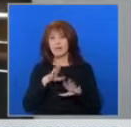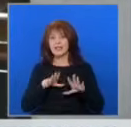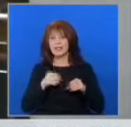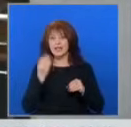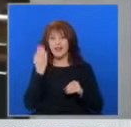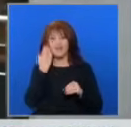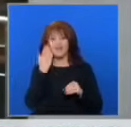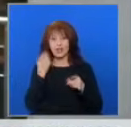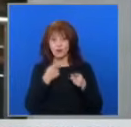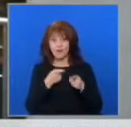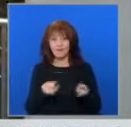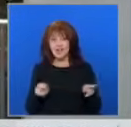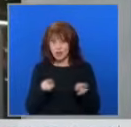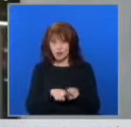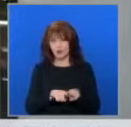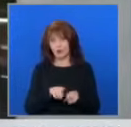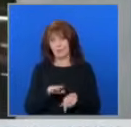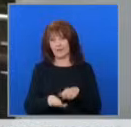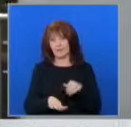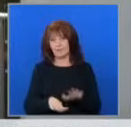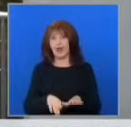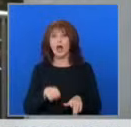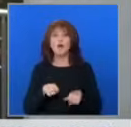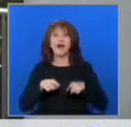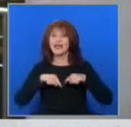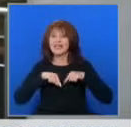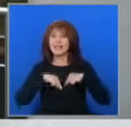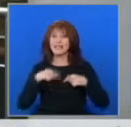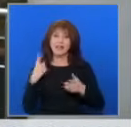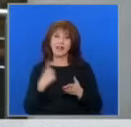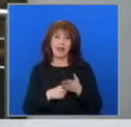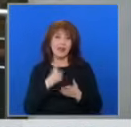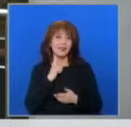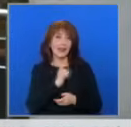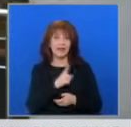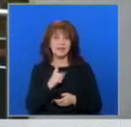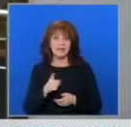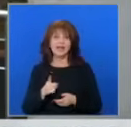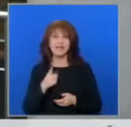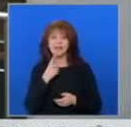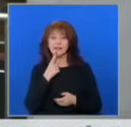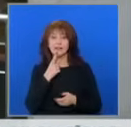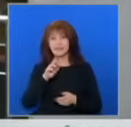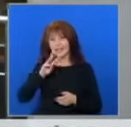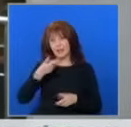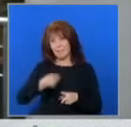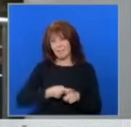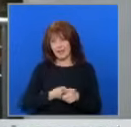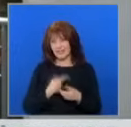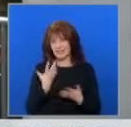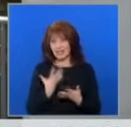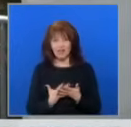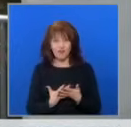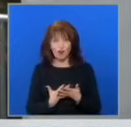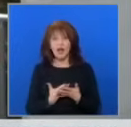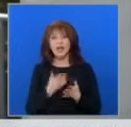в извършване на същото престъпление, като тогава съдът му е наложил наказание лишаване от свобода за срок от 3 месеца, чието